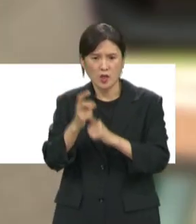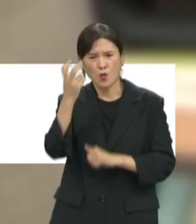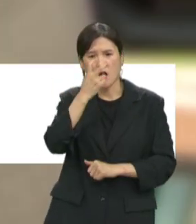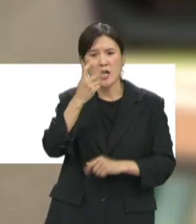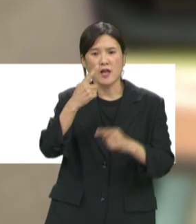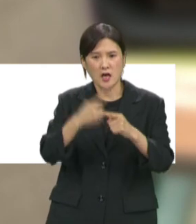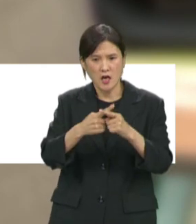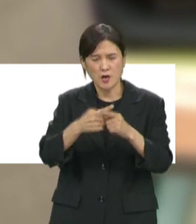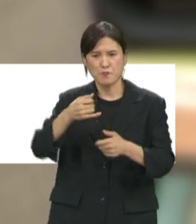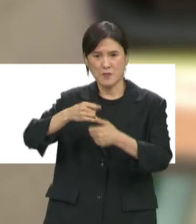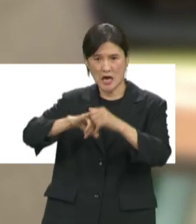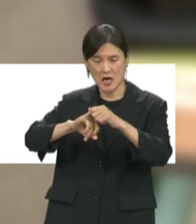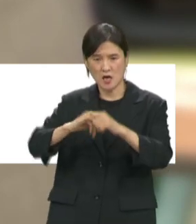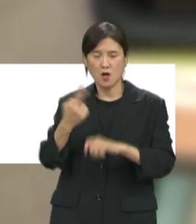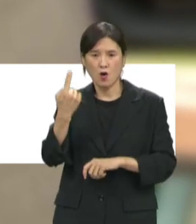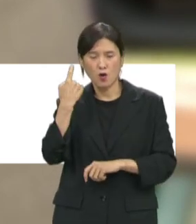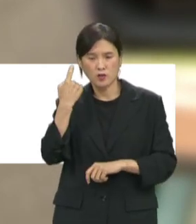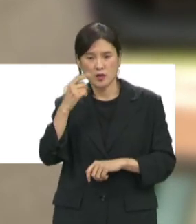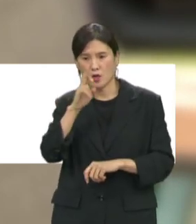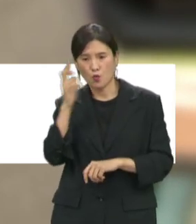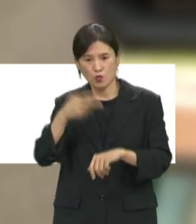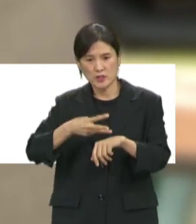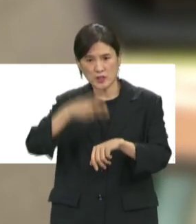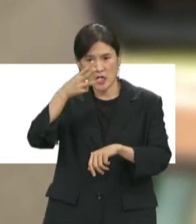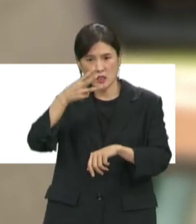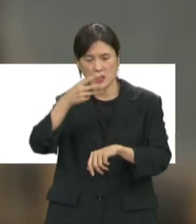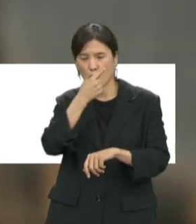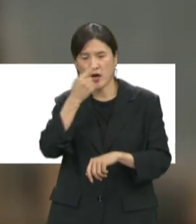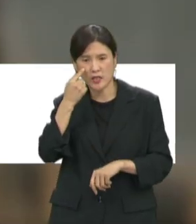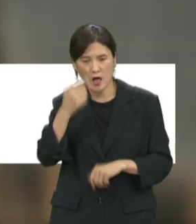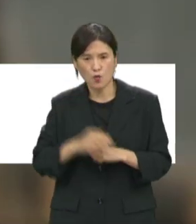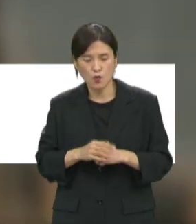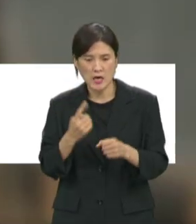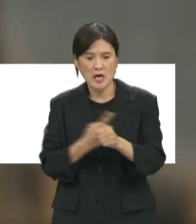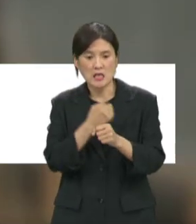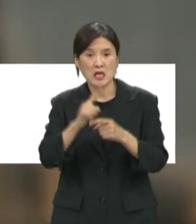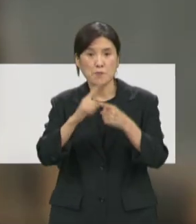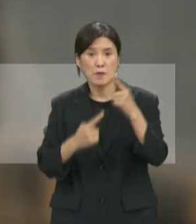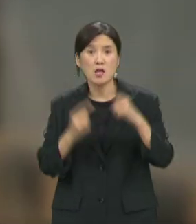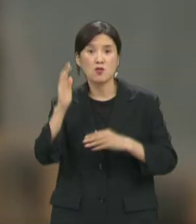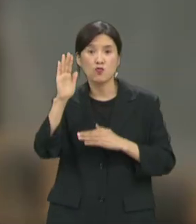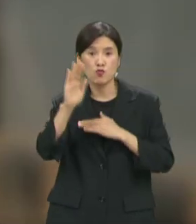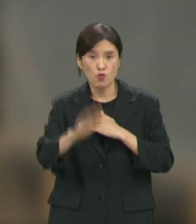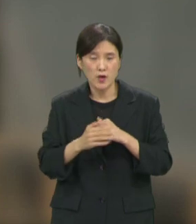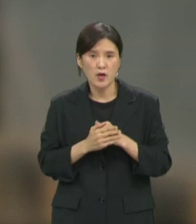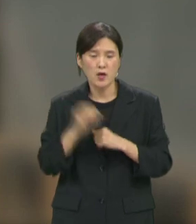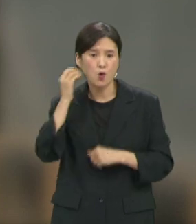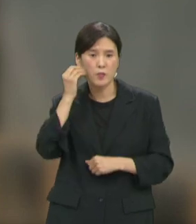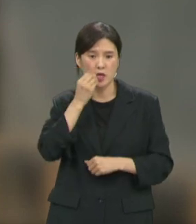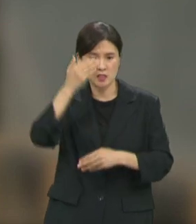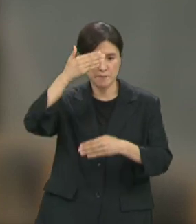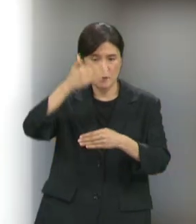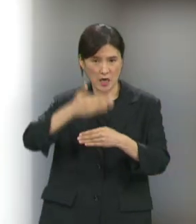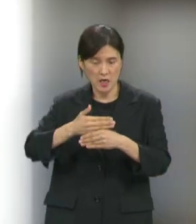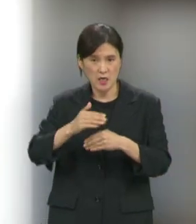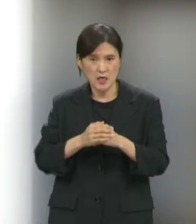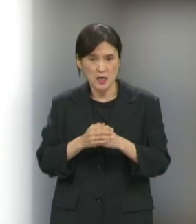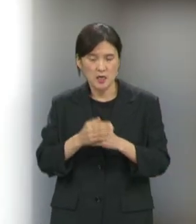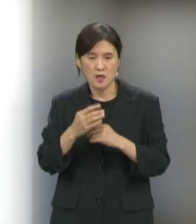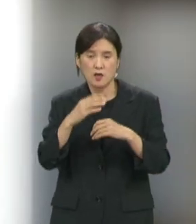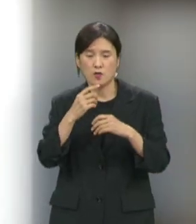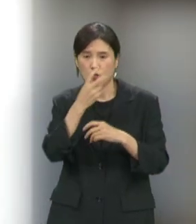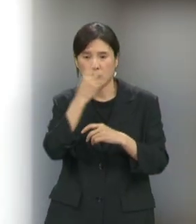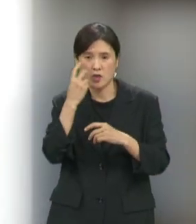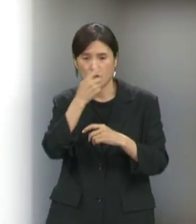오류 라면서 어제 오후 3시쯤 사안을 인지하고 1시간 반 뒤에 관련 홈페이 쇄 조치를